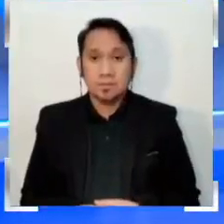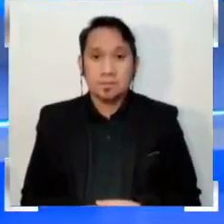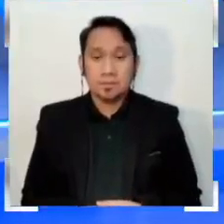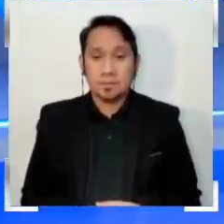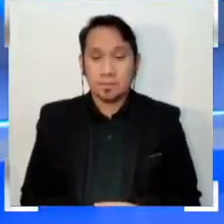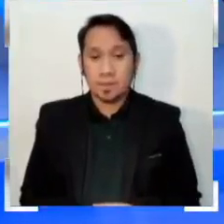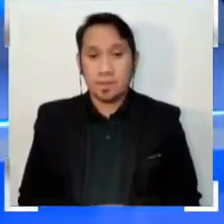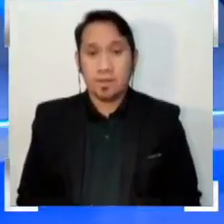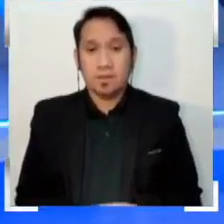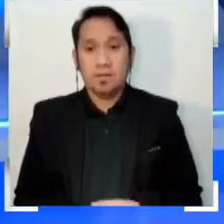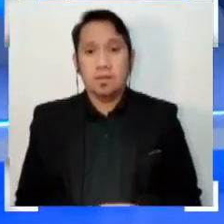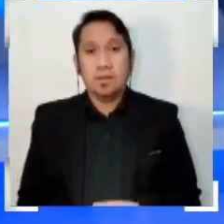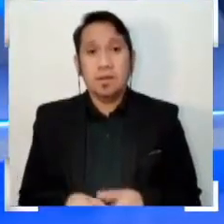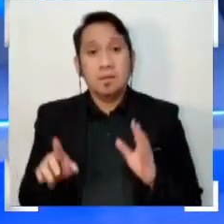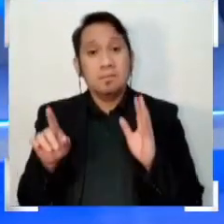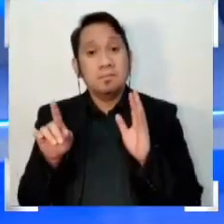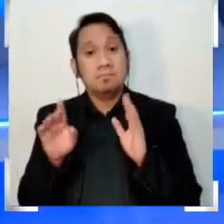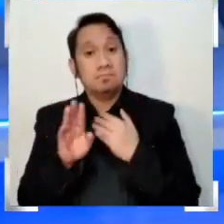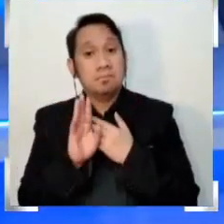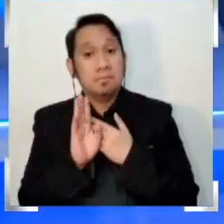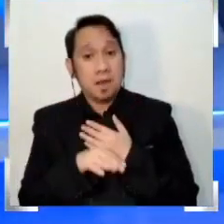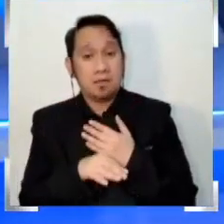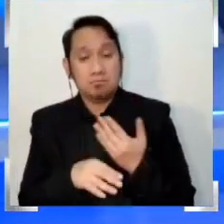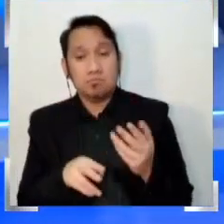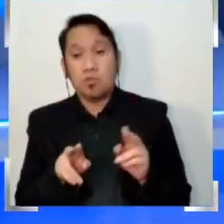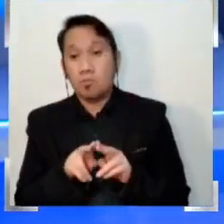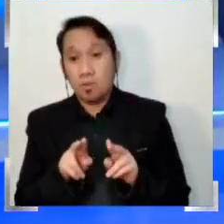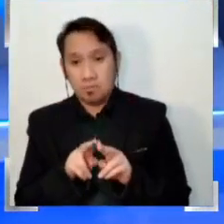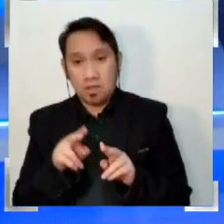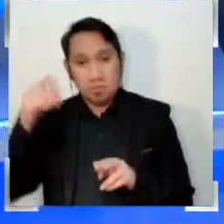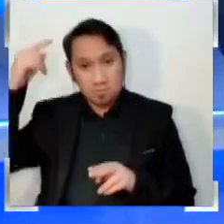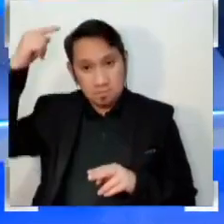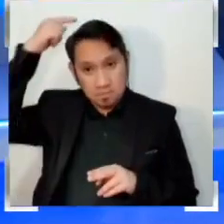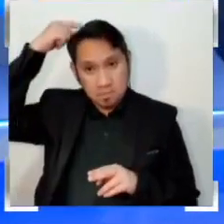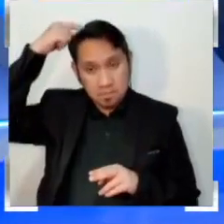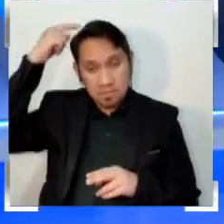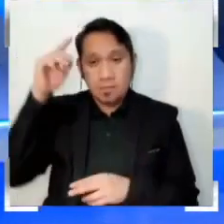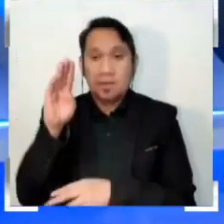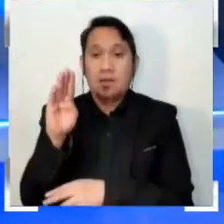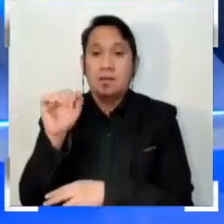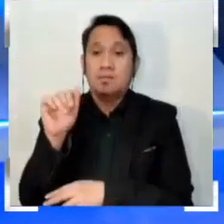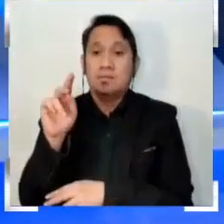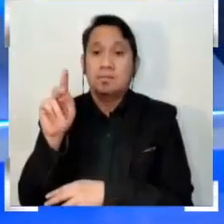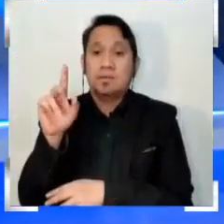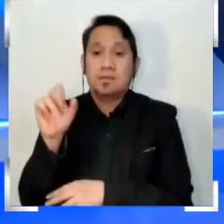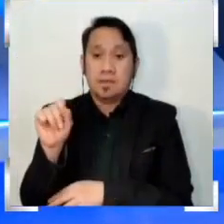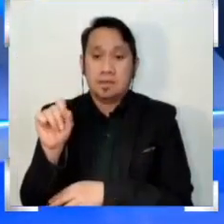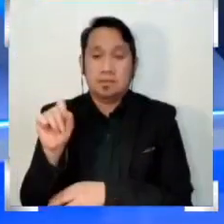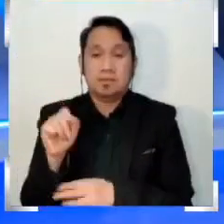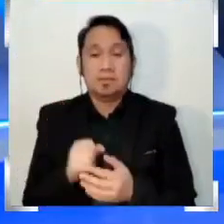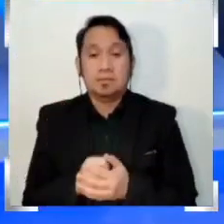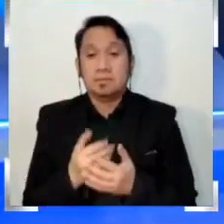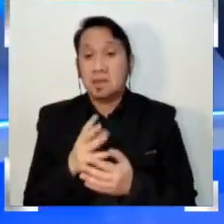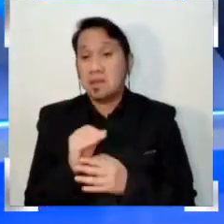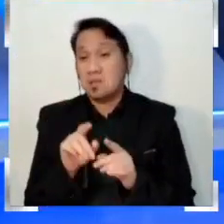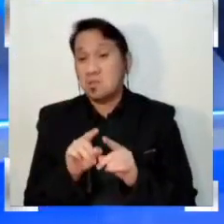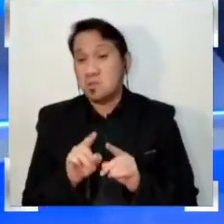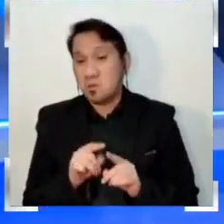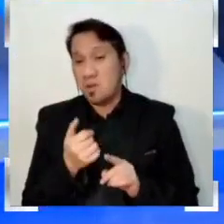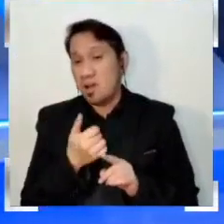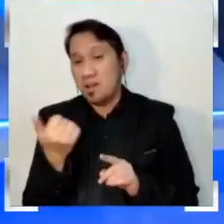Nagbabalik normal na ang Batanes ngayong palayo ng bagyong Betty. Hindi naman ito direktang tumama na minsala pa rin ang bagyo sa iba't ibang panig ng